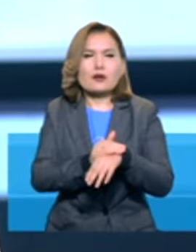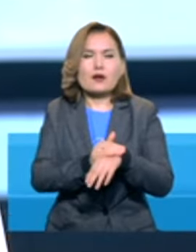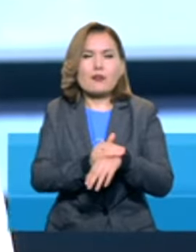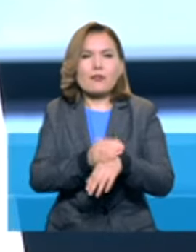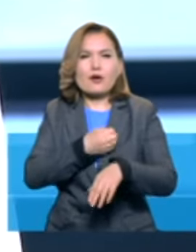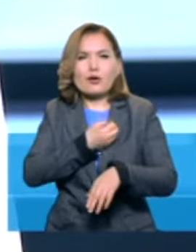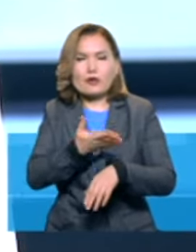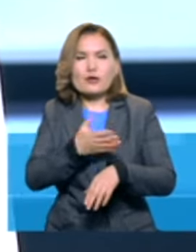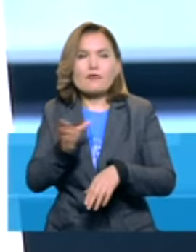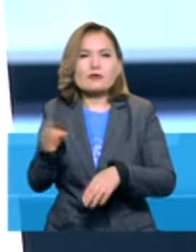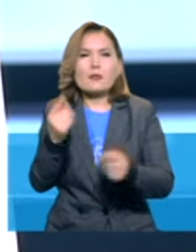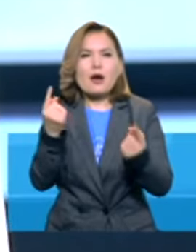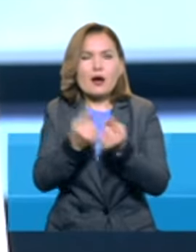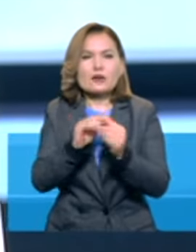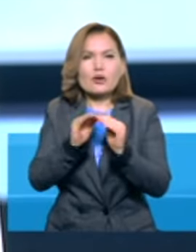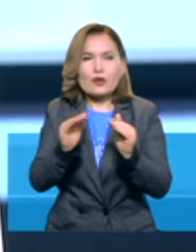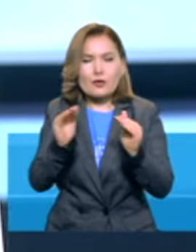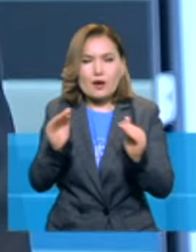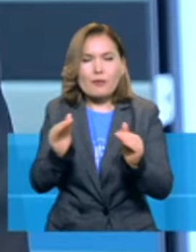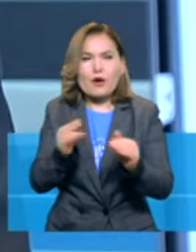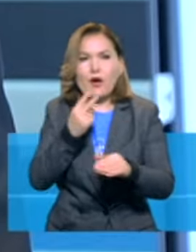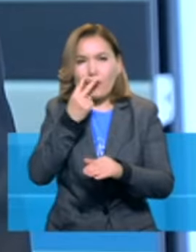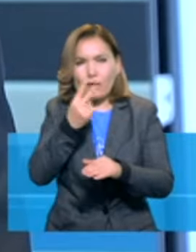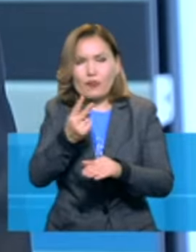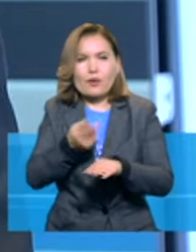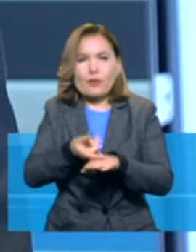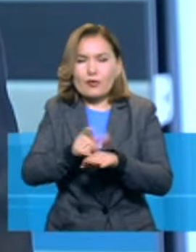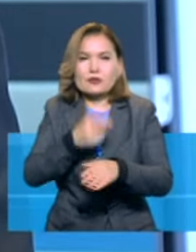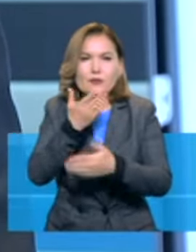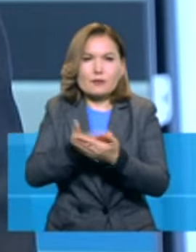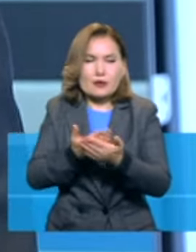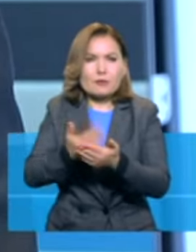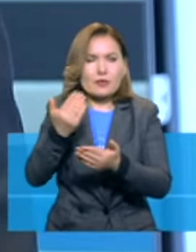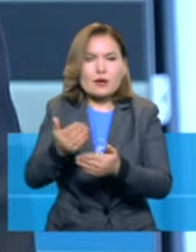өзіңнің қатарыңа үлгі болдың деп, жолың жарқын болсын деп жақсылық тілектер тілейміз. Жақсы.